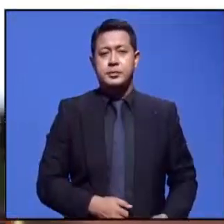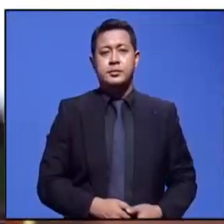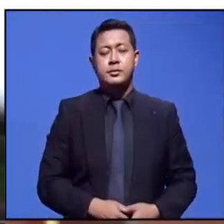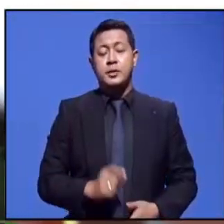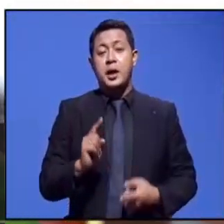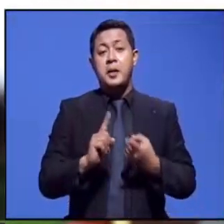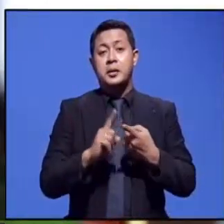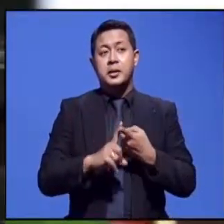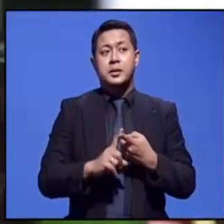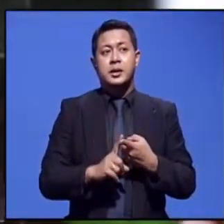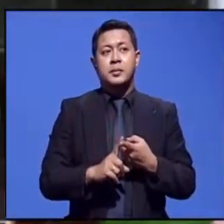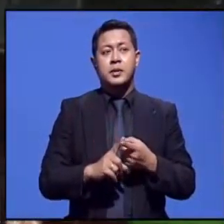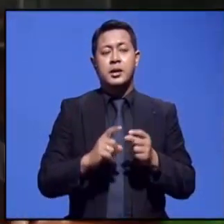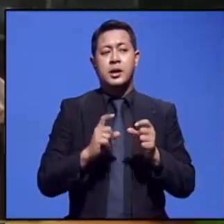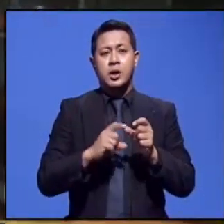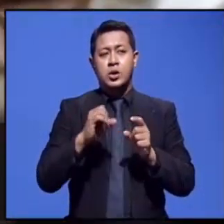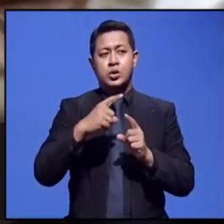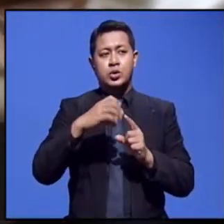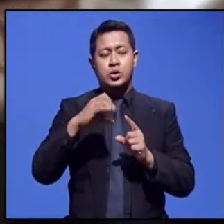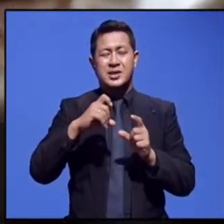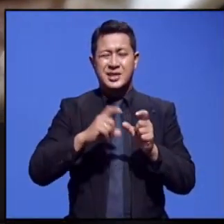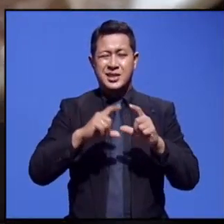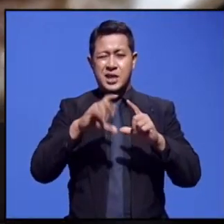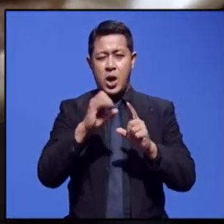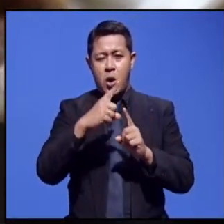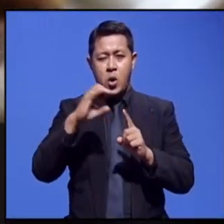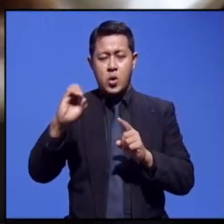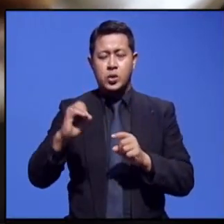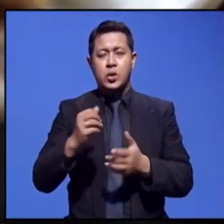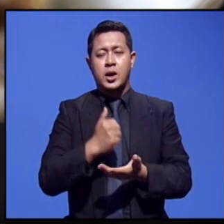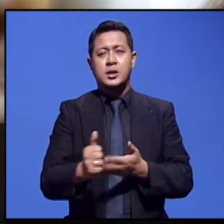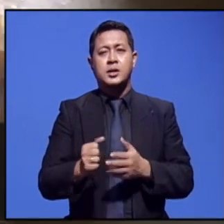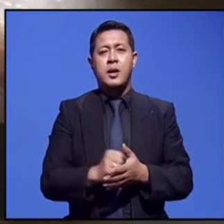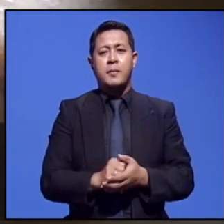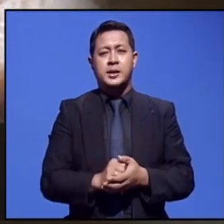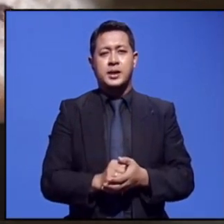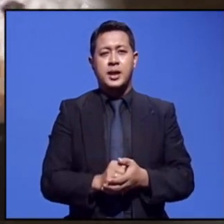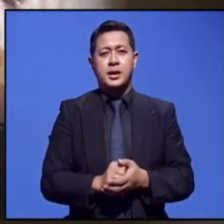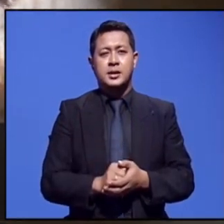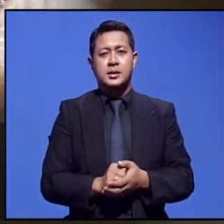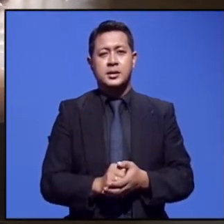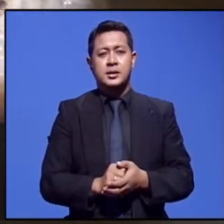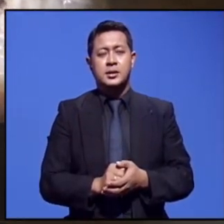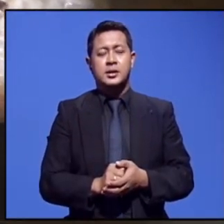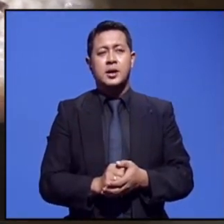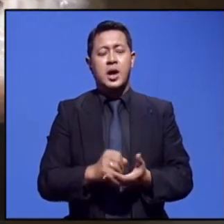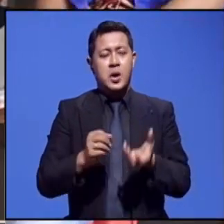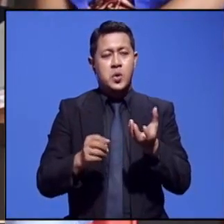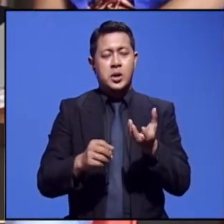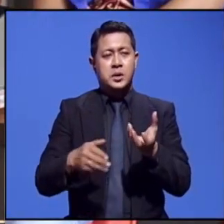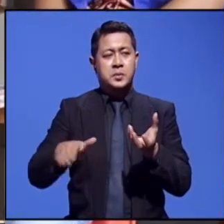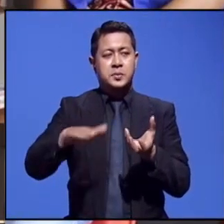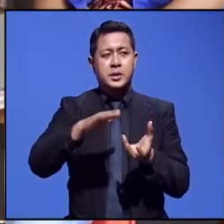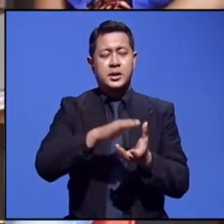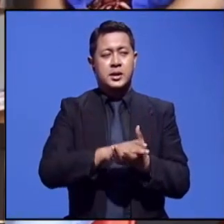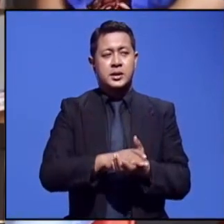Yang pertama adalah soto khas Pacitan. Hidangan ini sebenarnya masih berkerabat dengan soto, namun kuahnya bening mirip sop.